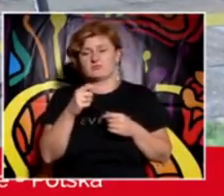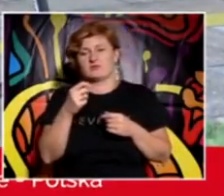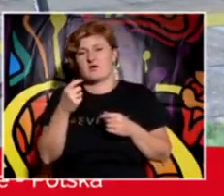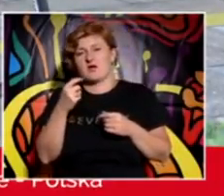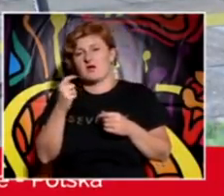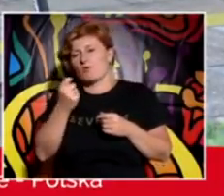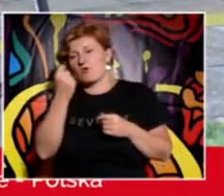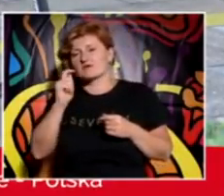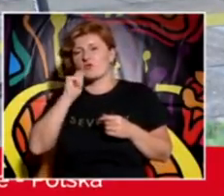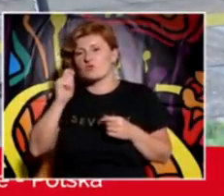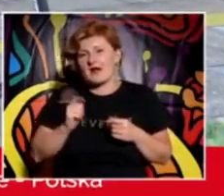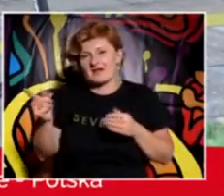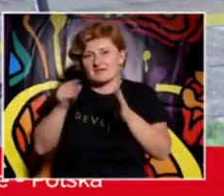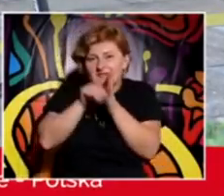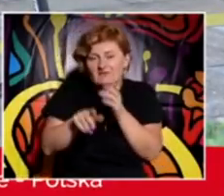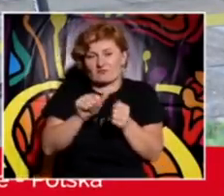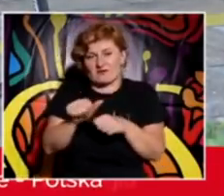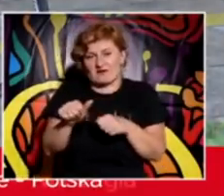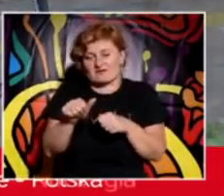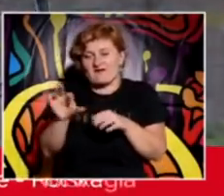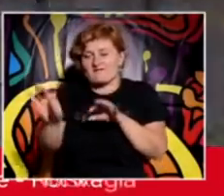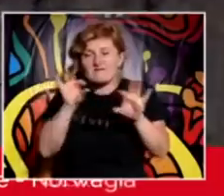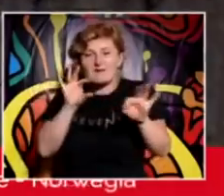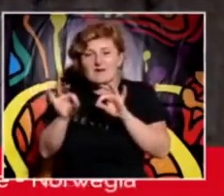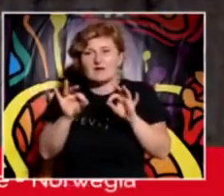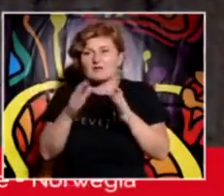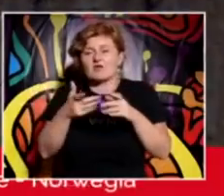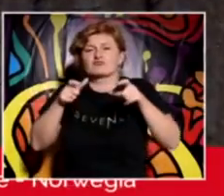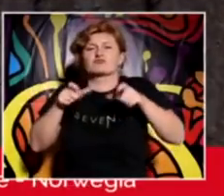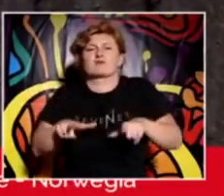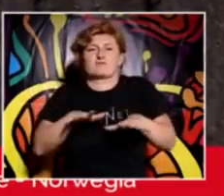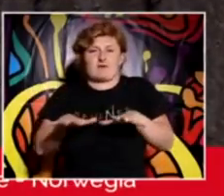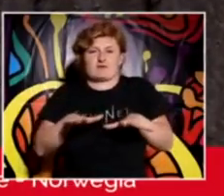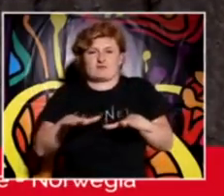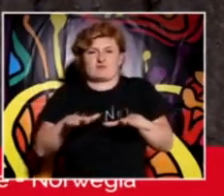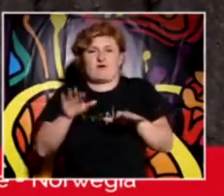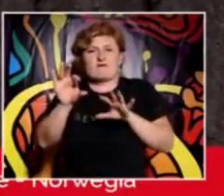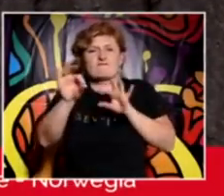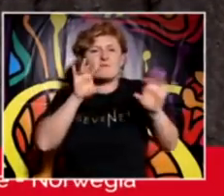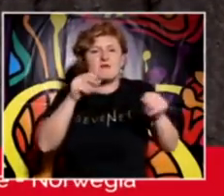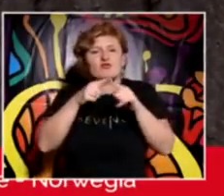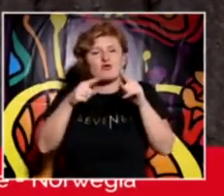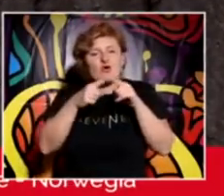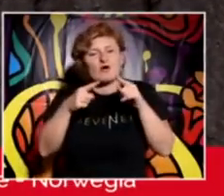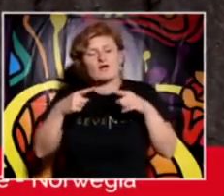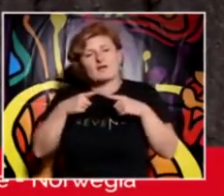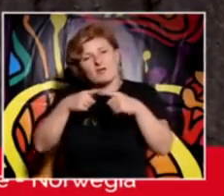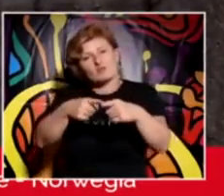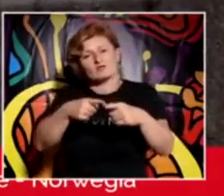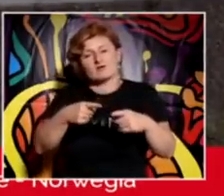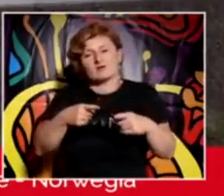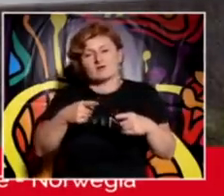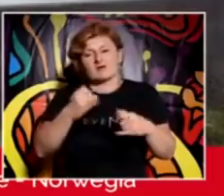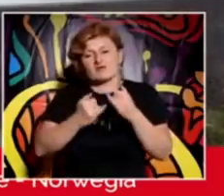na Ukrainę, tam jest względnie tanio. Wybierać sobie też, żeby nie siedzieć w miejscu, ale wybierać sobie też takie troszkę kierunki, na które nas